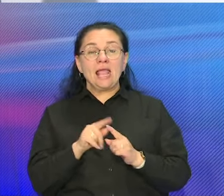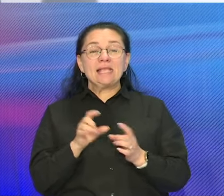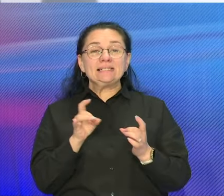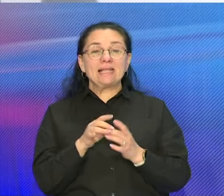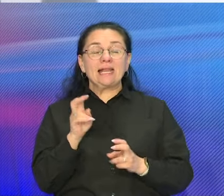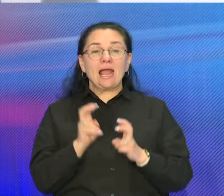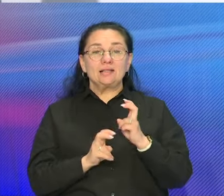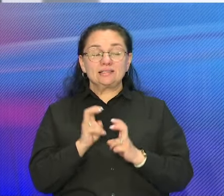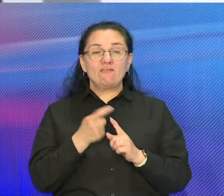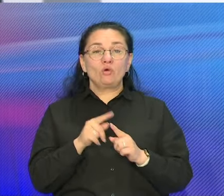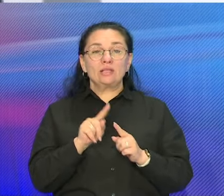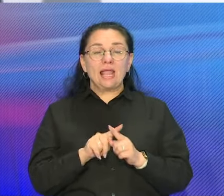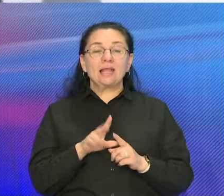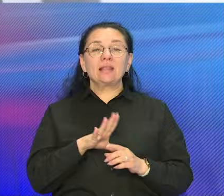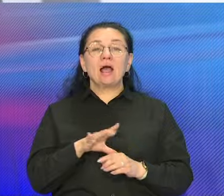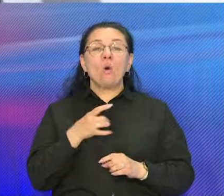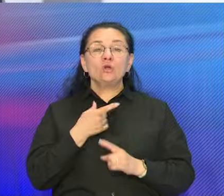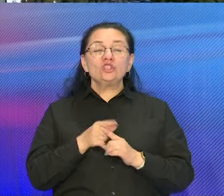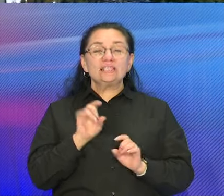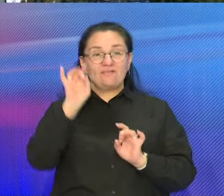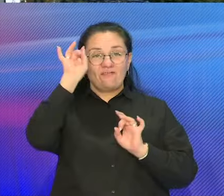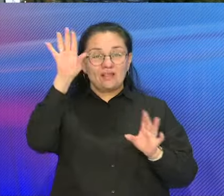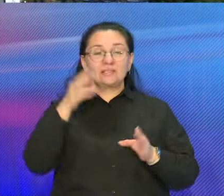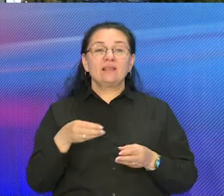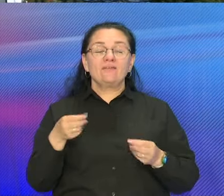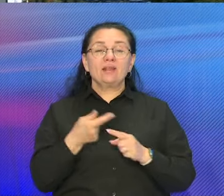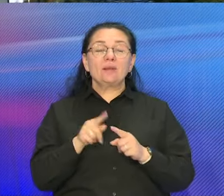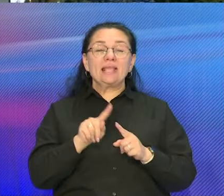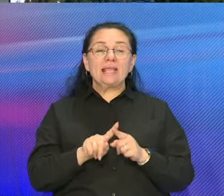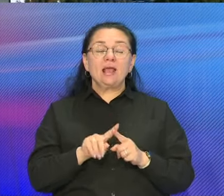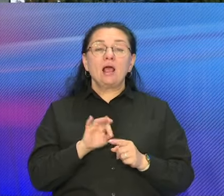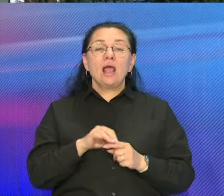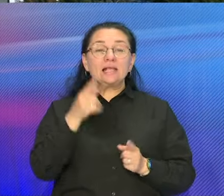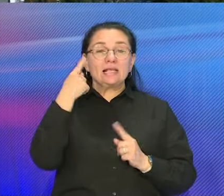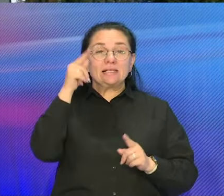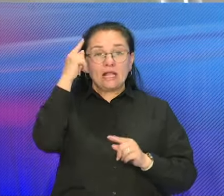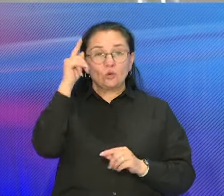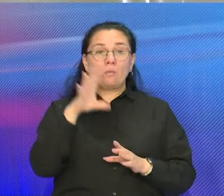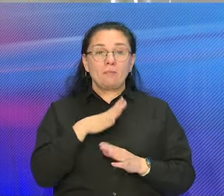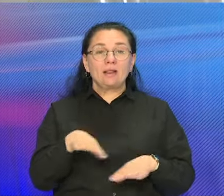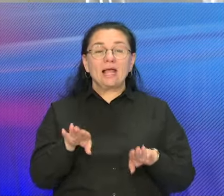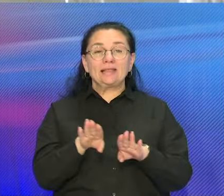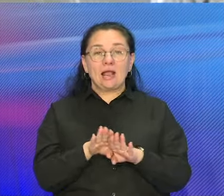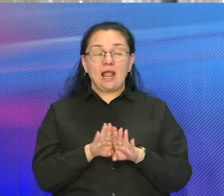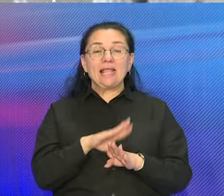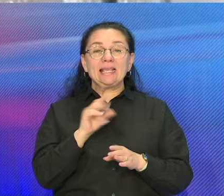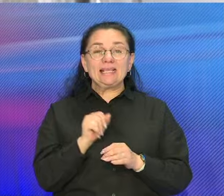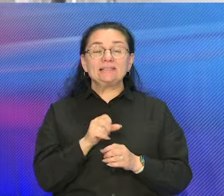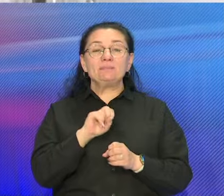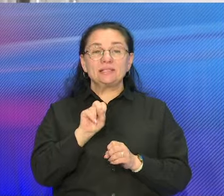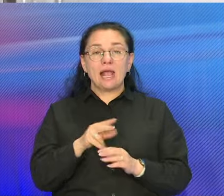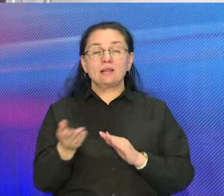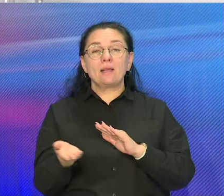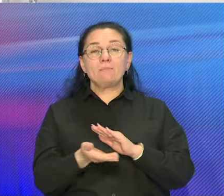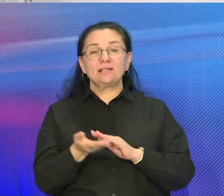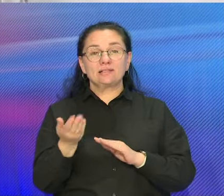Ньоман – найстарейший бренд з багатай мастацкай гісторий На гэтый раз задумка майстров была такая С кришталной подставки тягнуться у